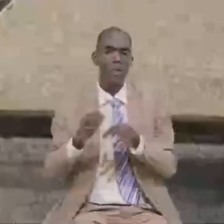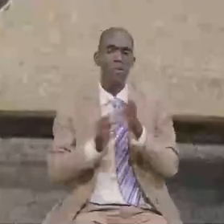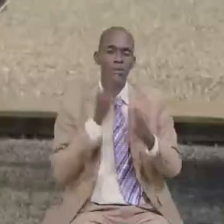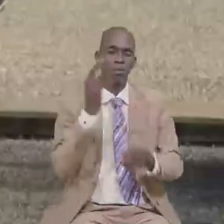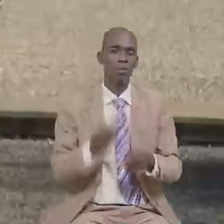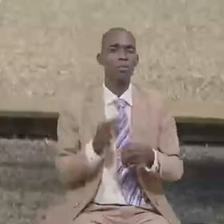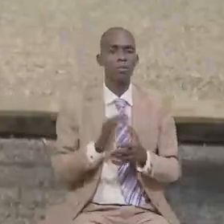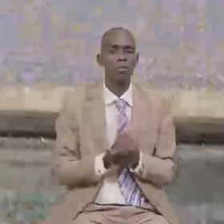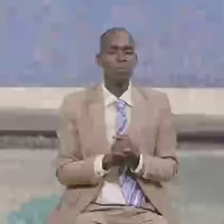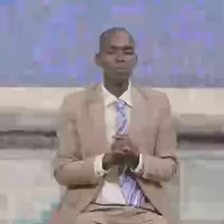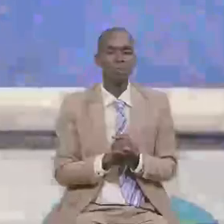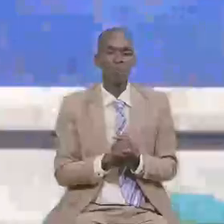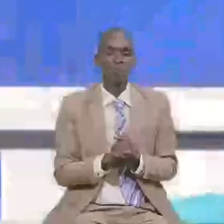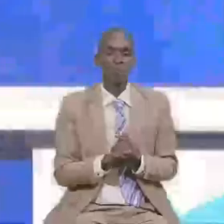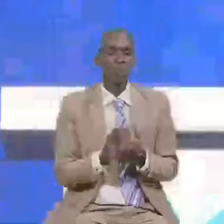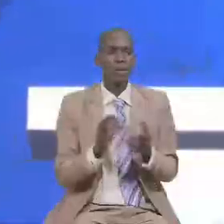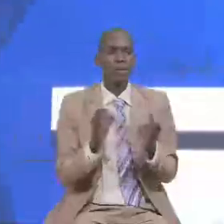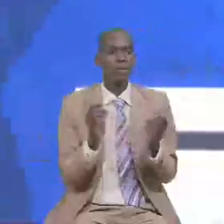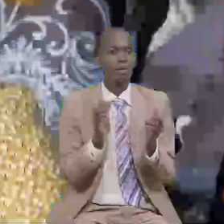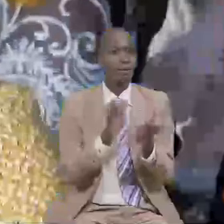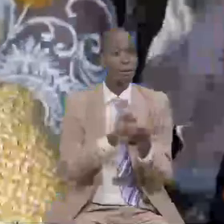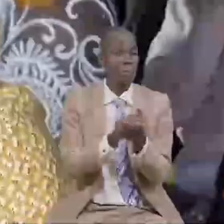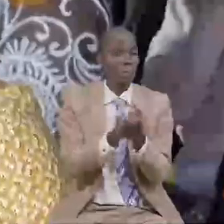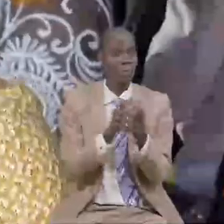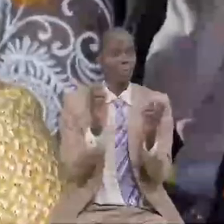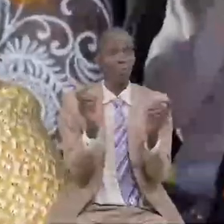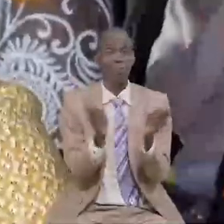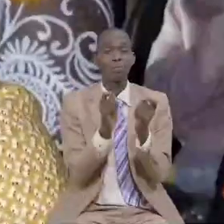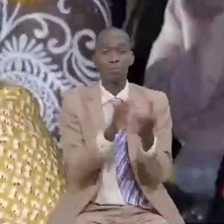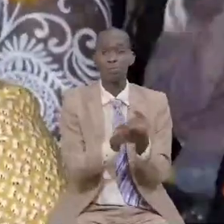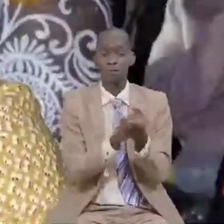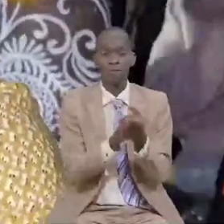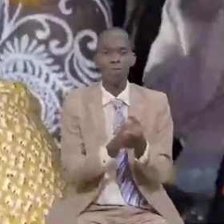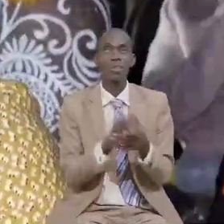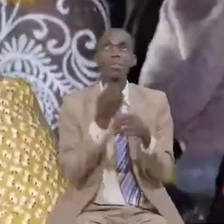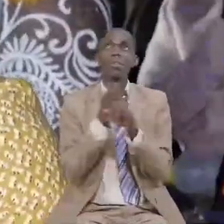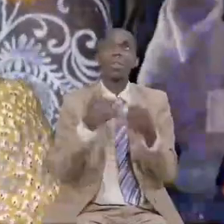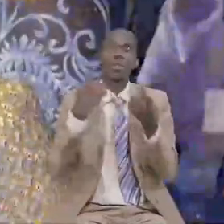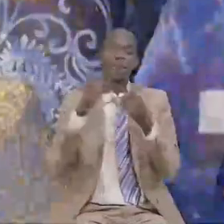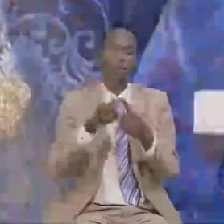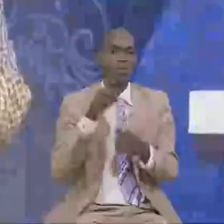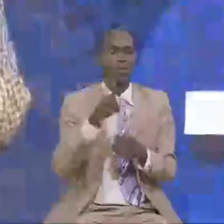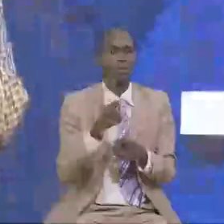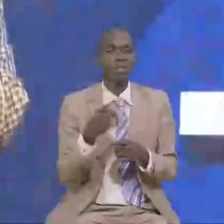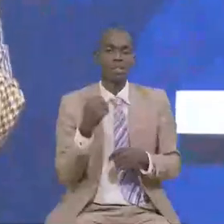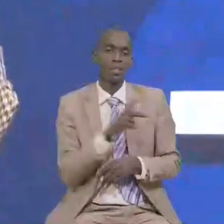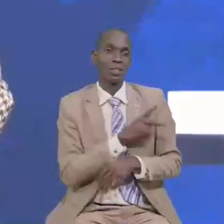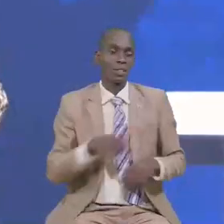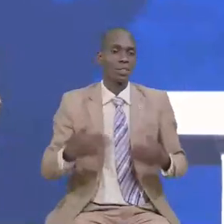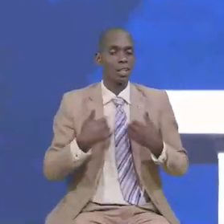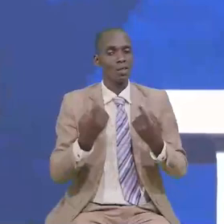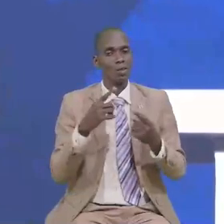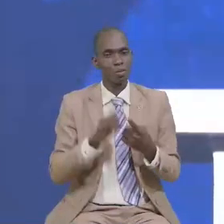ôté. Félicitations à toi. Le salut est venu à toi. Le roi est venu à toi.